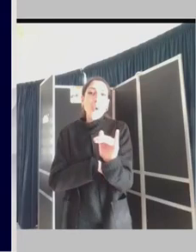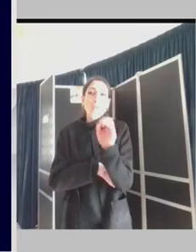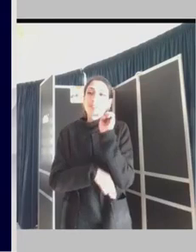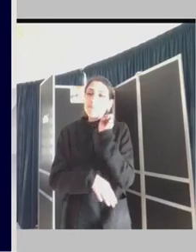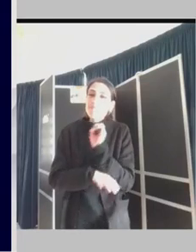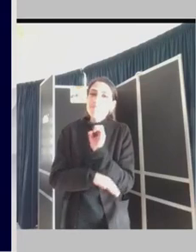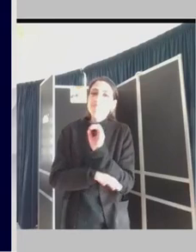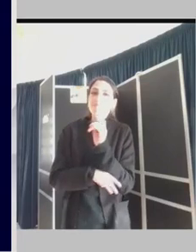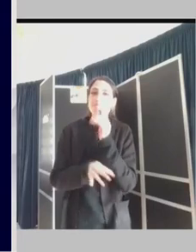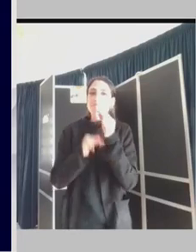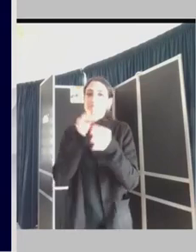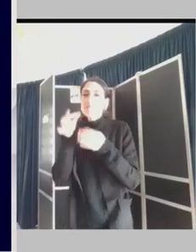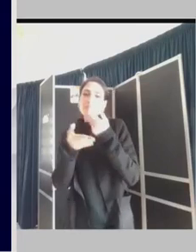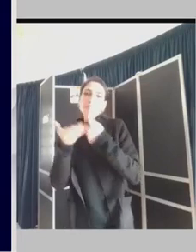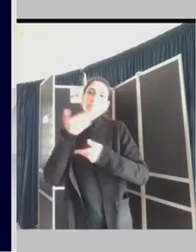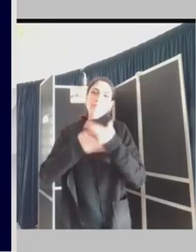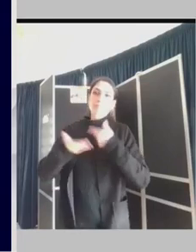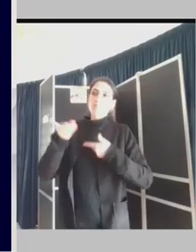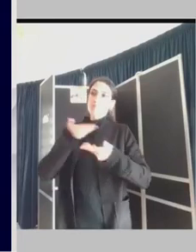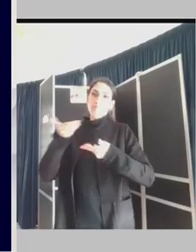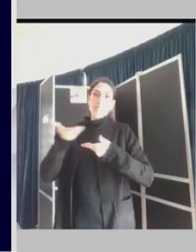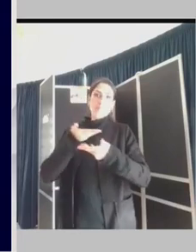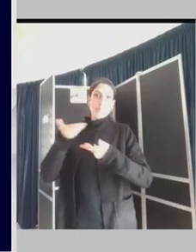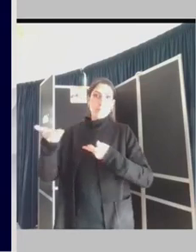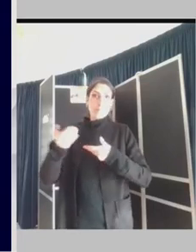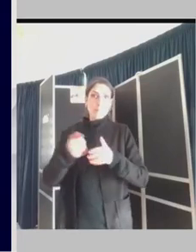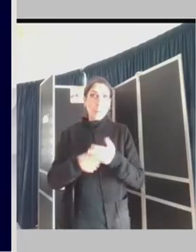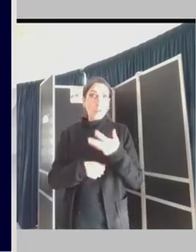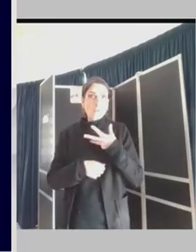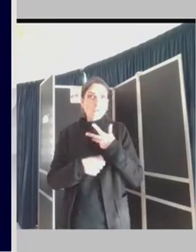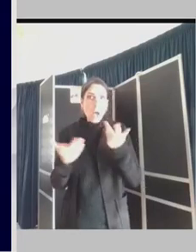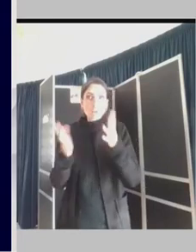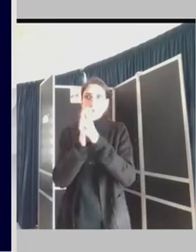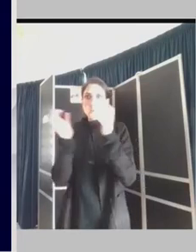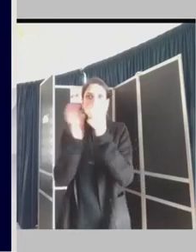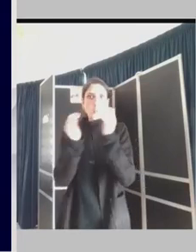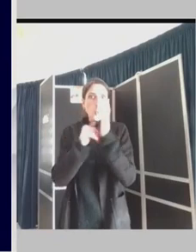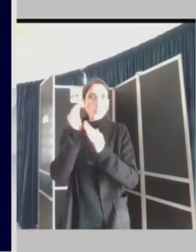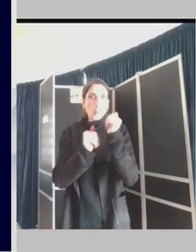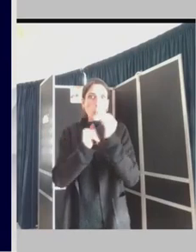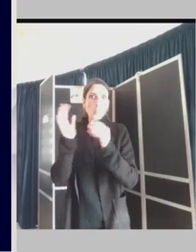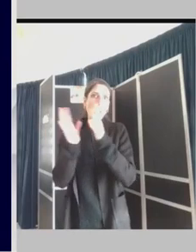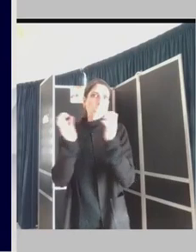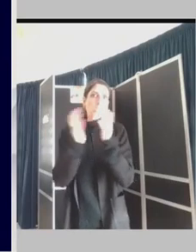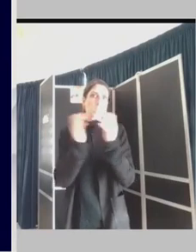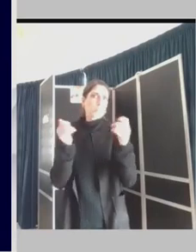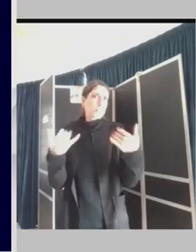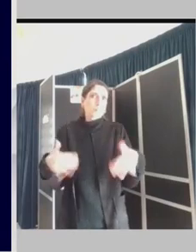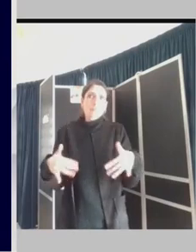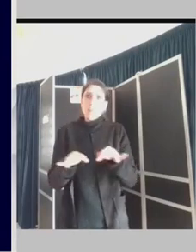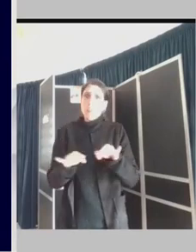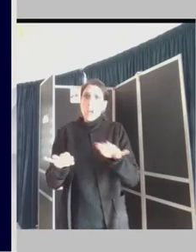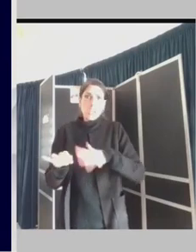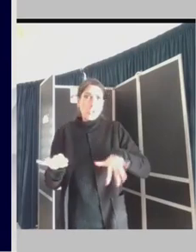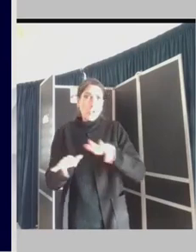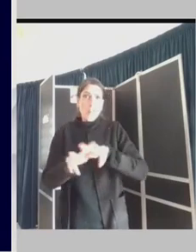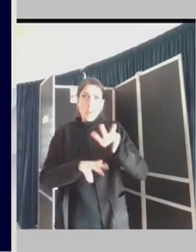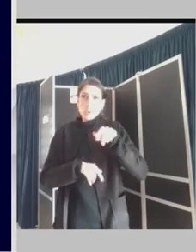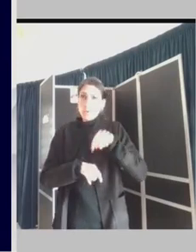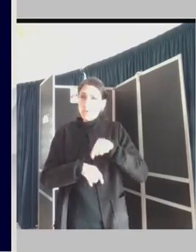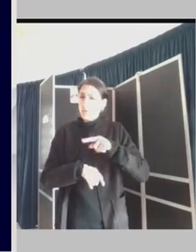Abbiamo tantissime strutture aziendali nel nostro territorio, sarebbe importante coinvolgerle in quello